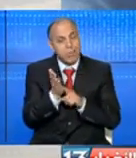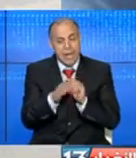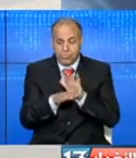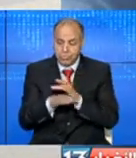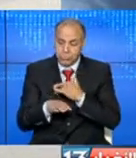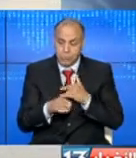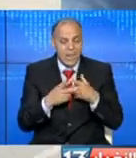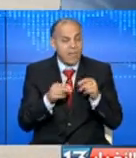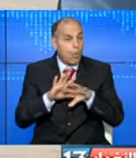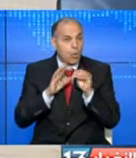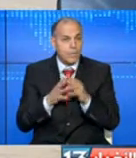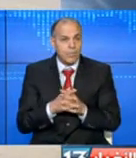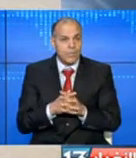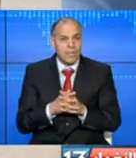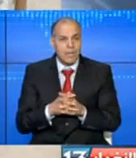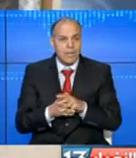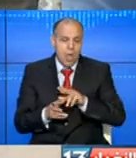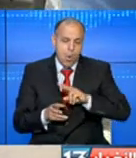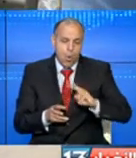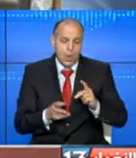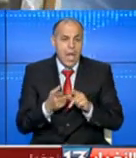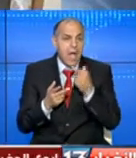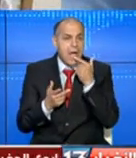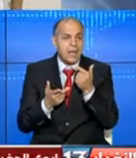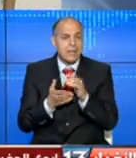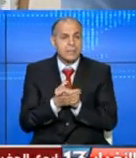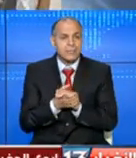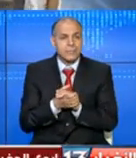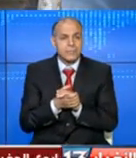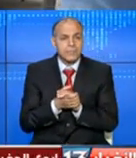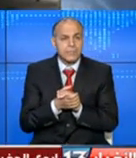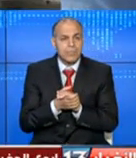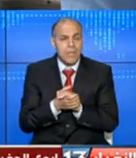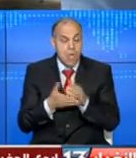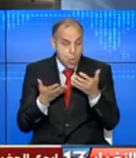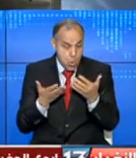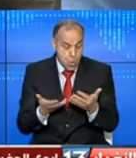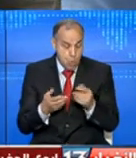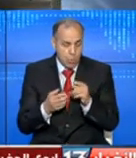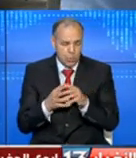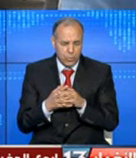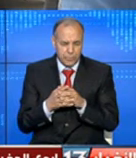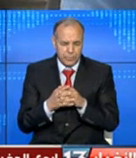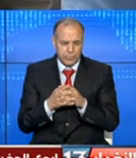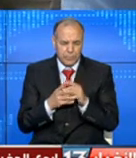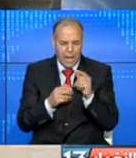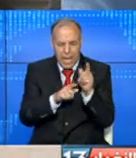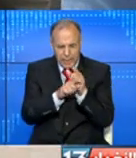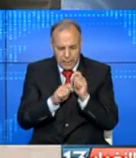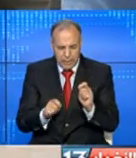الصحة والنظافة العامة. نوعيهم، نحسسهم اللي راهو ريسك عليك، راهو يلزمك